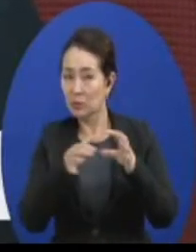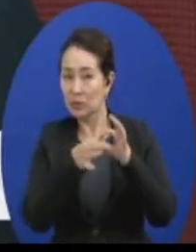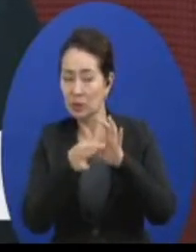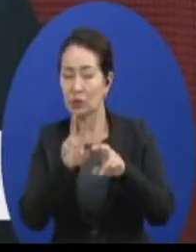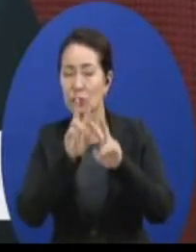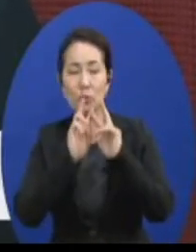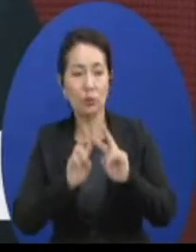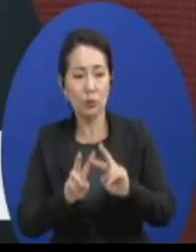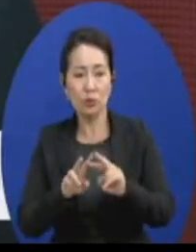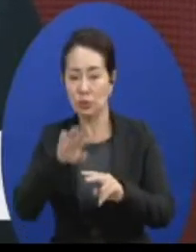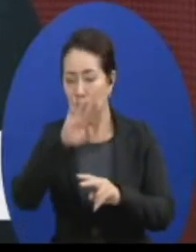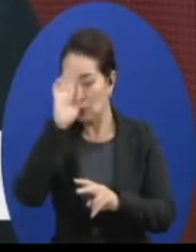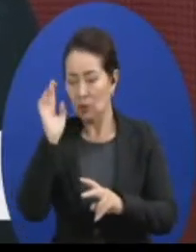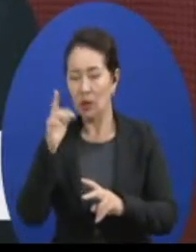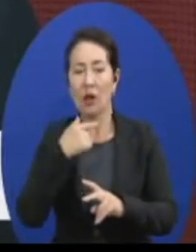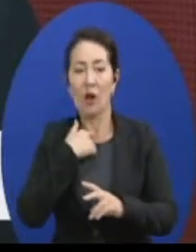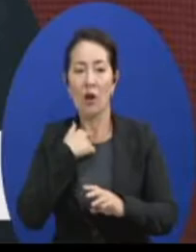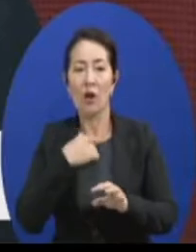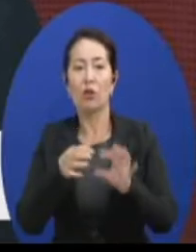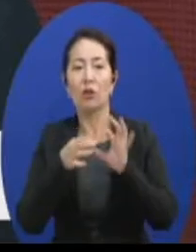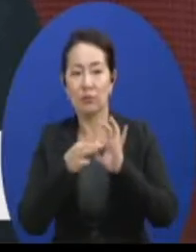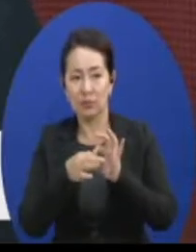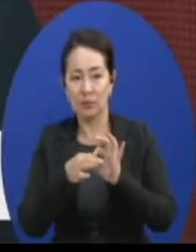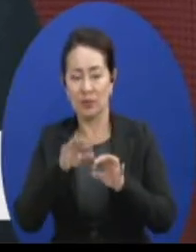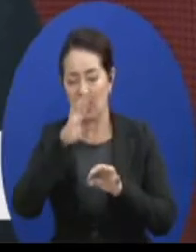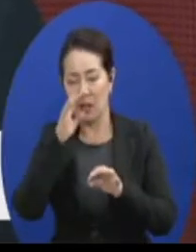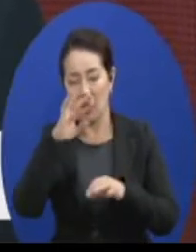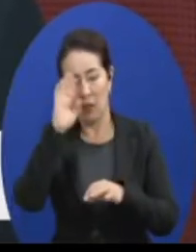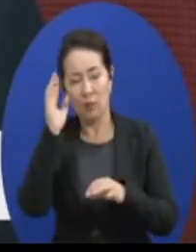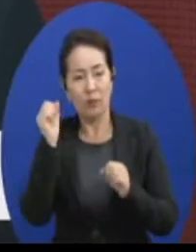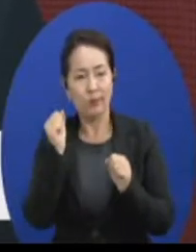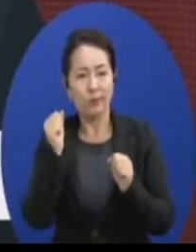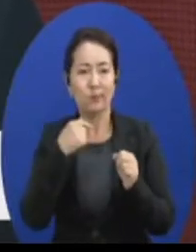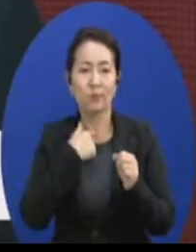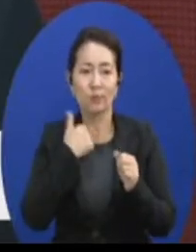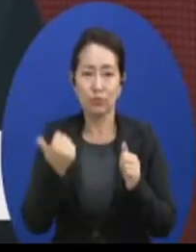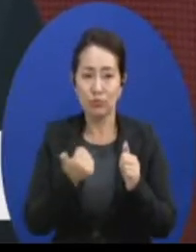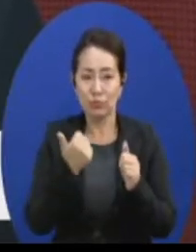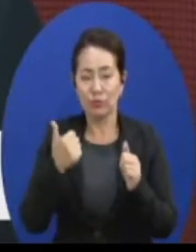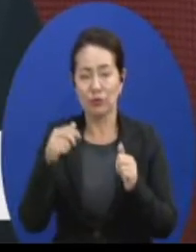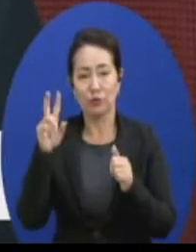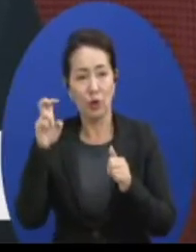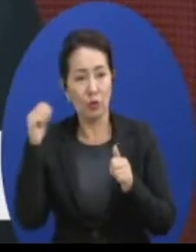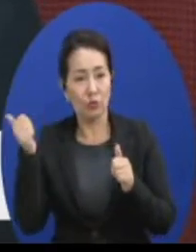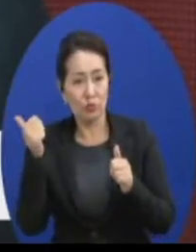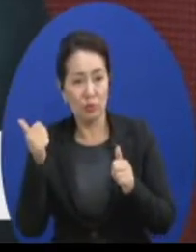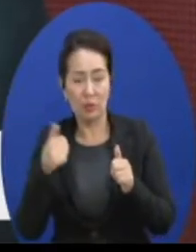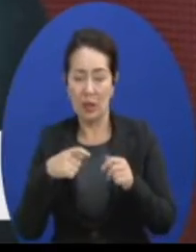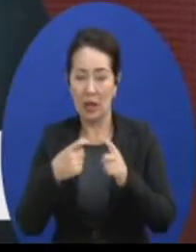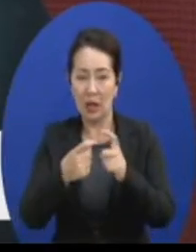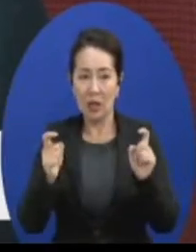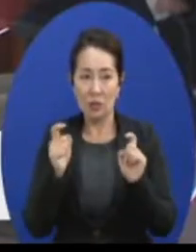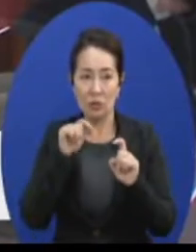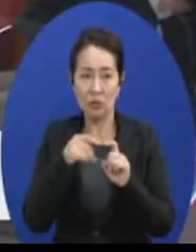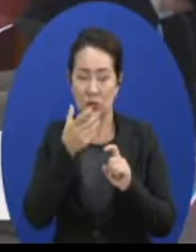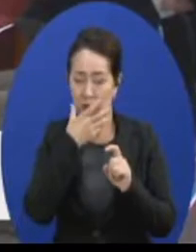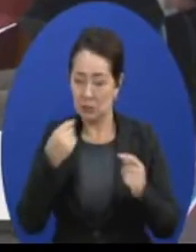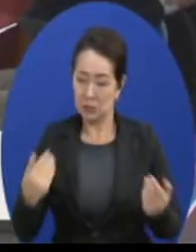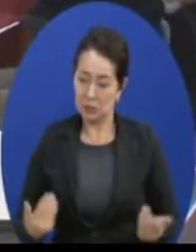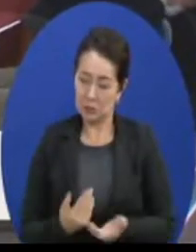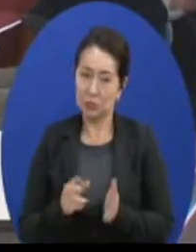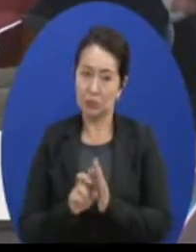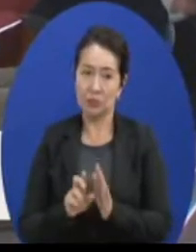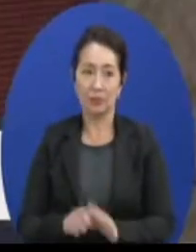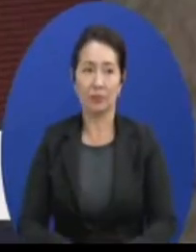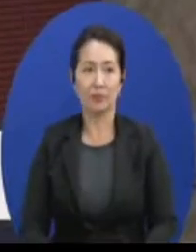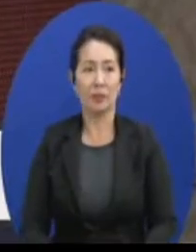Эмийг үргэлжлүүлээд дулааны шугам тавиад чиг бахийн асуудлыг шийдээд төвлөлийн төрөө шийдчих юм бол бид хүн хашаантай сайхан амьдарч байна. Манай